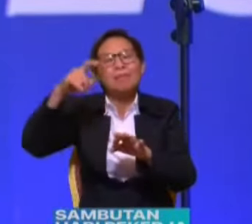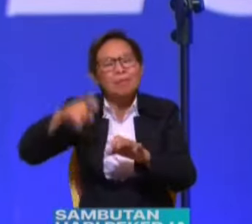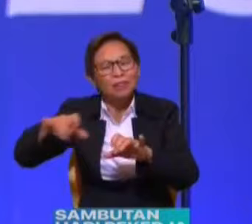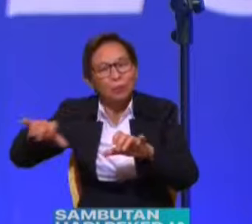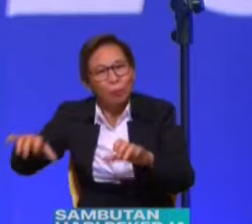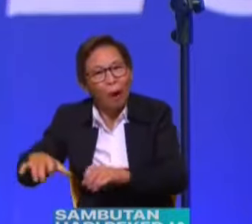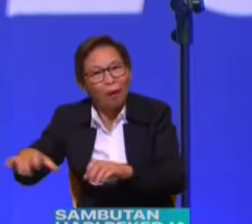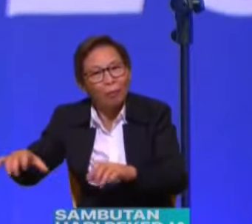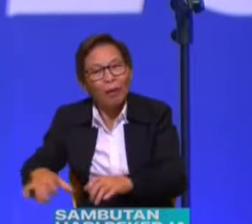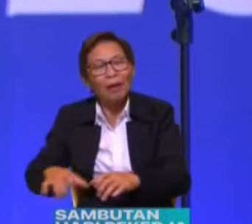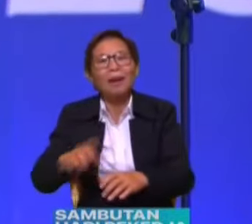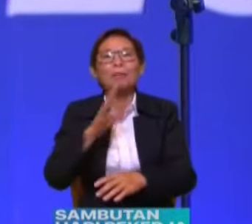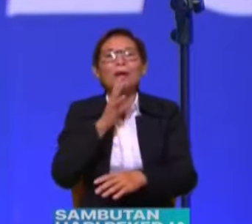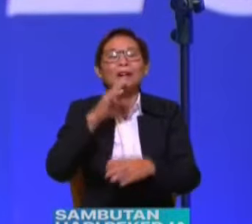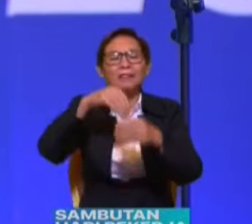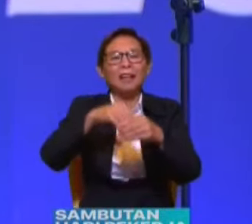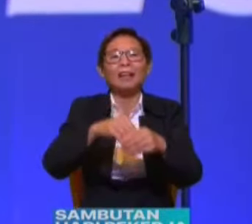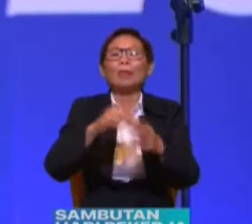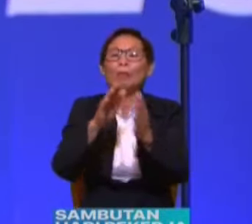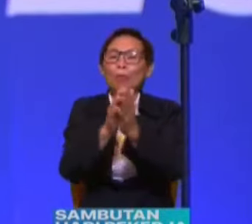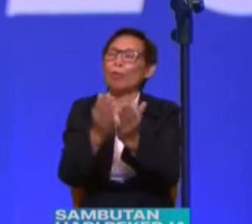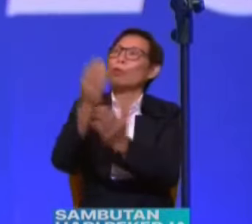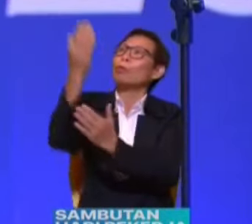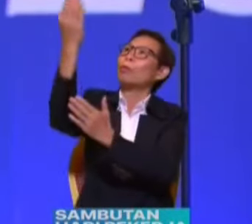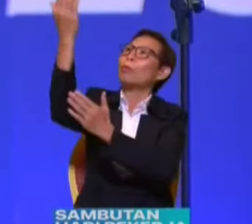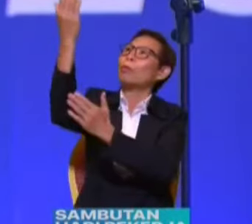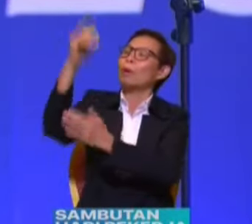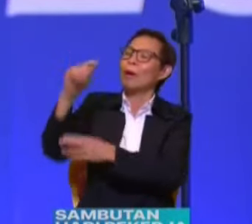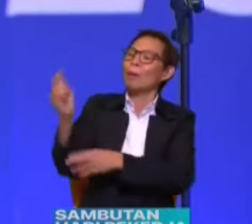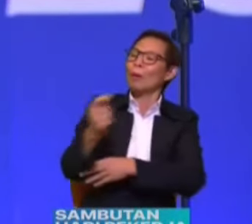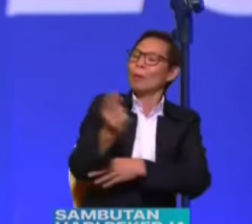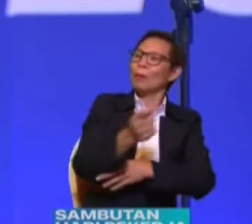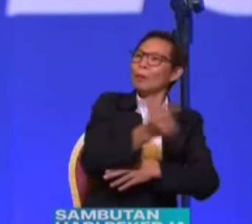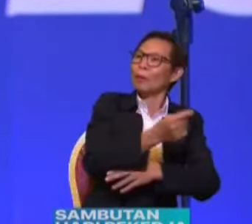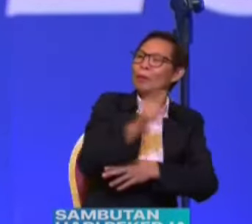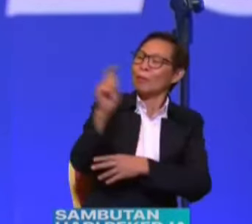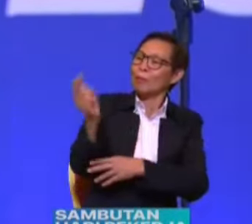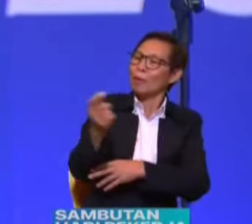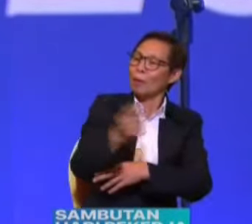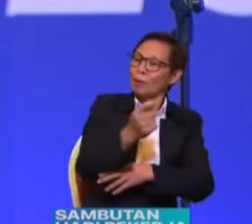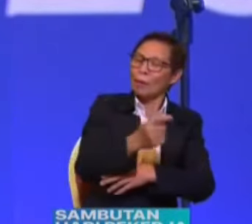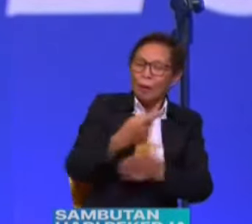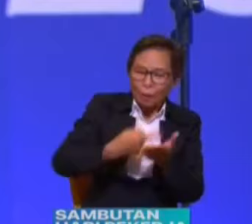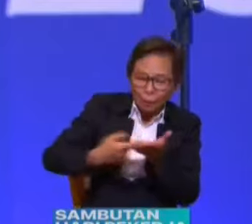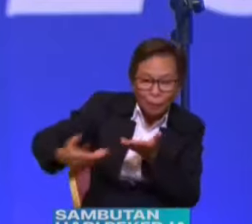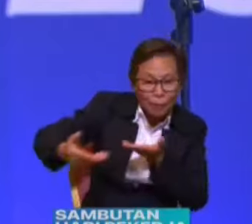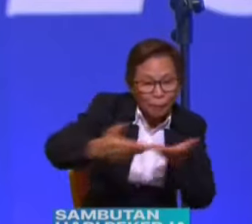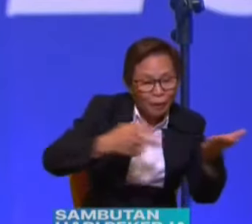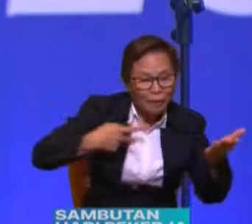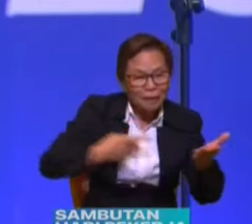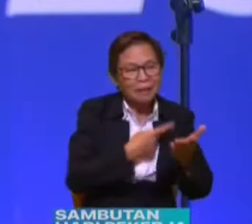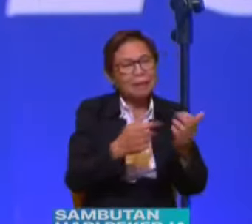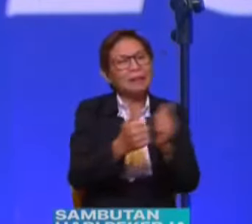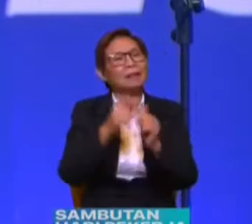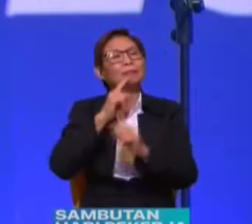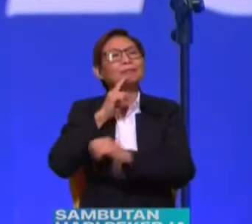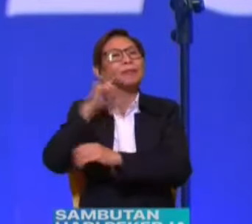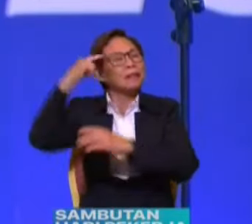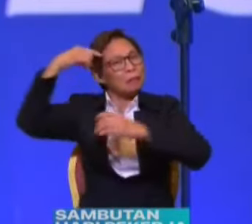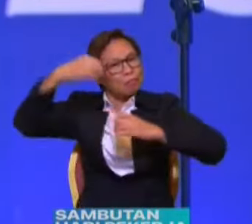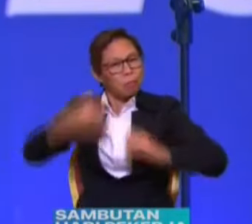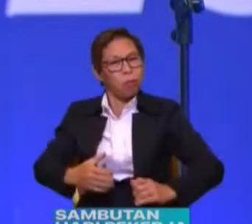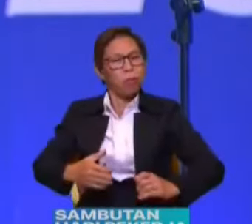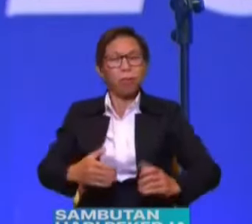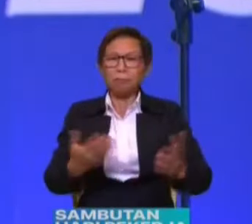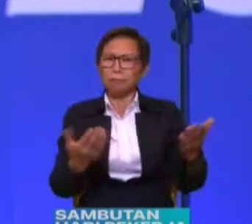dalam Al-Quran, lima taqulu ma la taf'alun, pembicaraan kita dengan keyakinan. Sebab itu